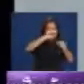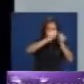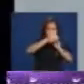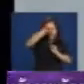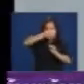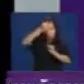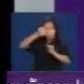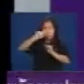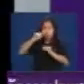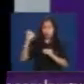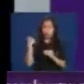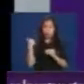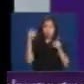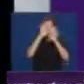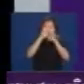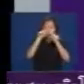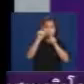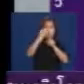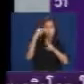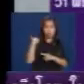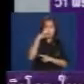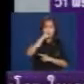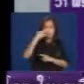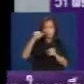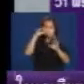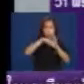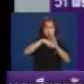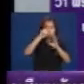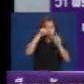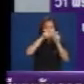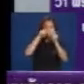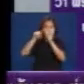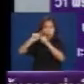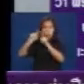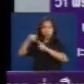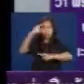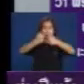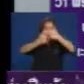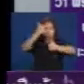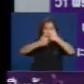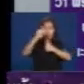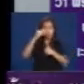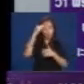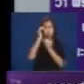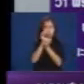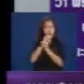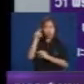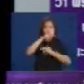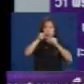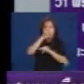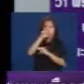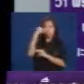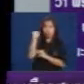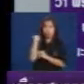ทายผลผู้สมัครแบบแบ่งเขตว่าผู้สมัครรายใดจะชนะการเลือกตั้งในเขตนั้นๆซึ่งตำรวจเตรียมจับตามองเจ้ามือหวยใต้ดินเป็นพิเศ